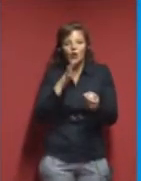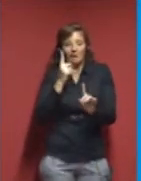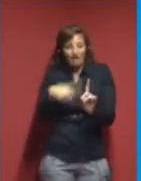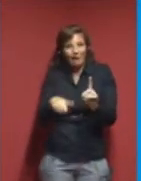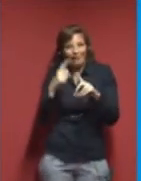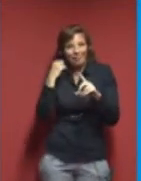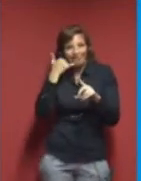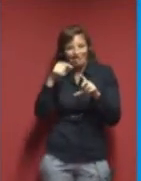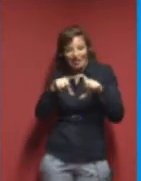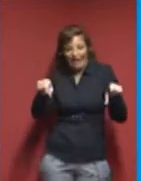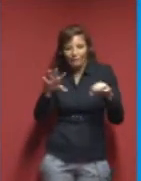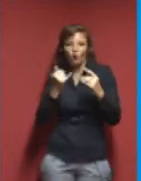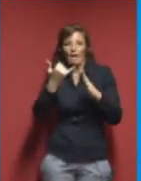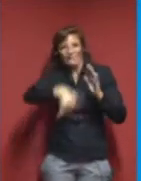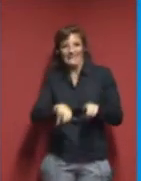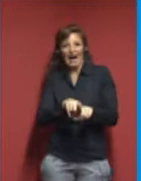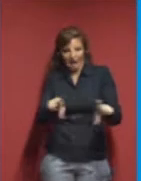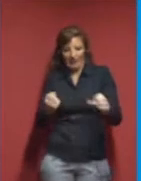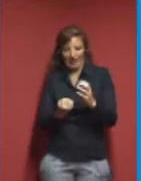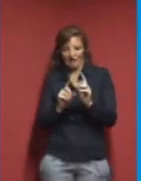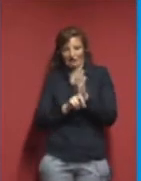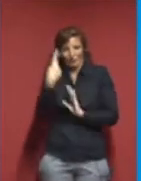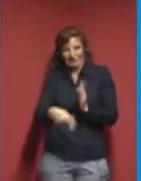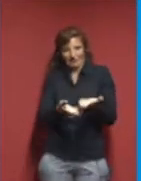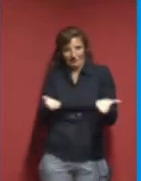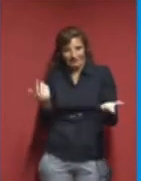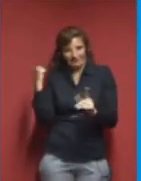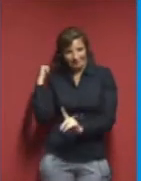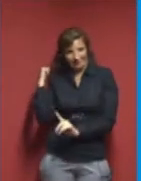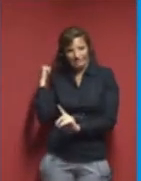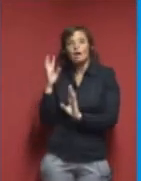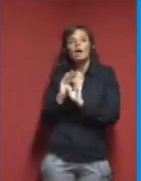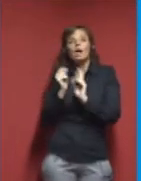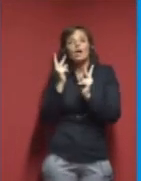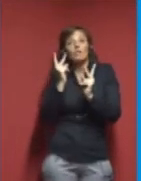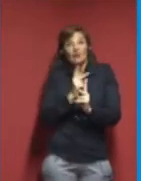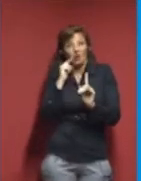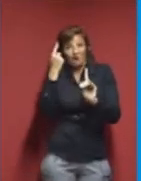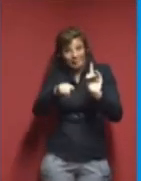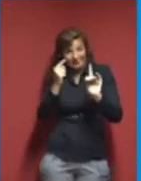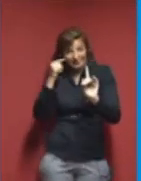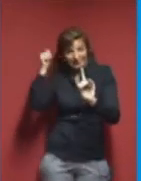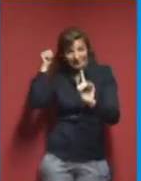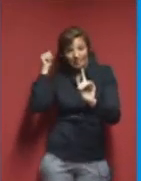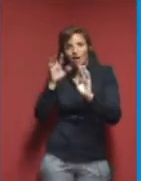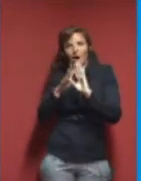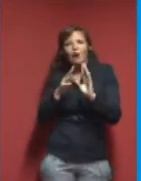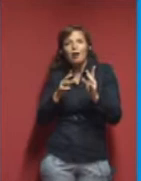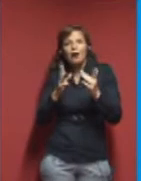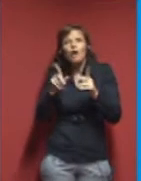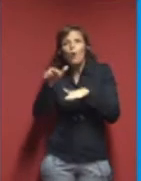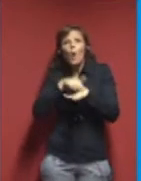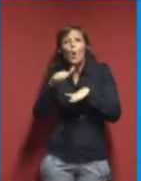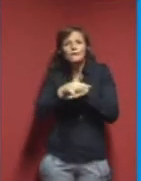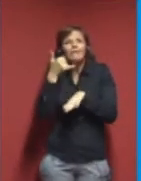il telefono prodotto finito di Dave, e questo devo dire che è stato il suo telefono che lui